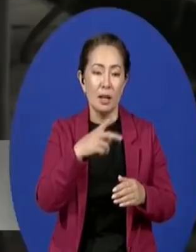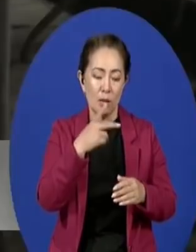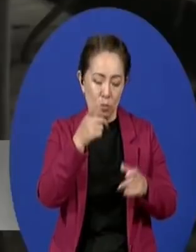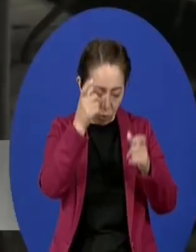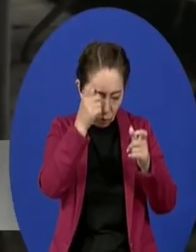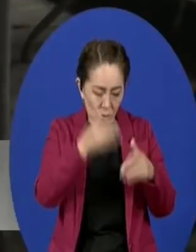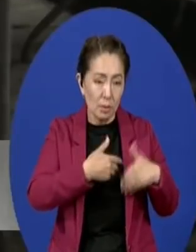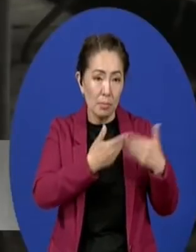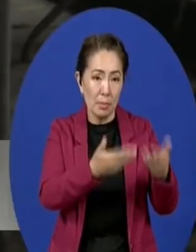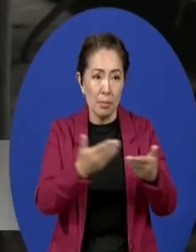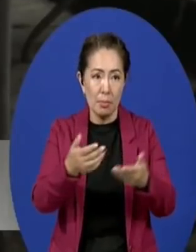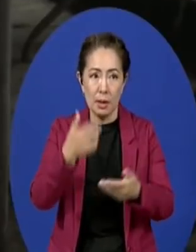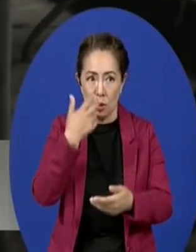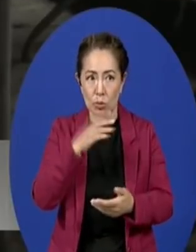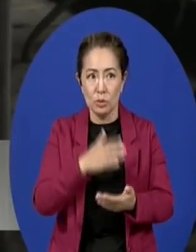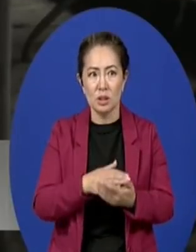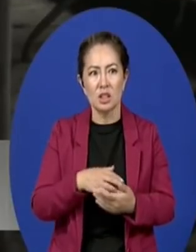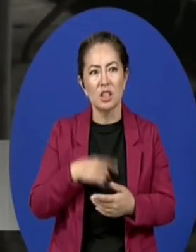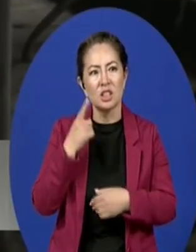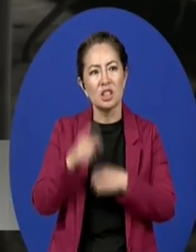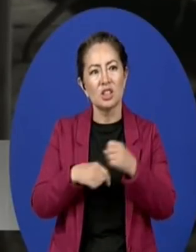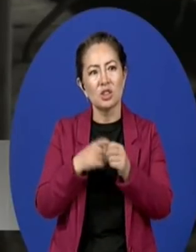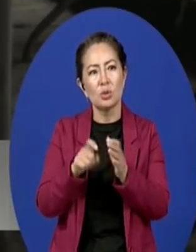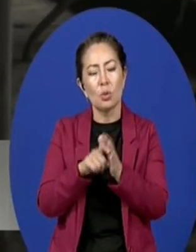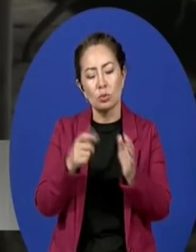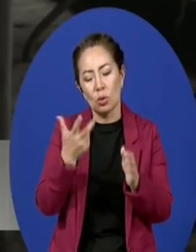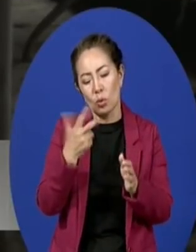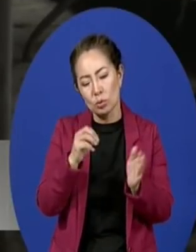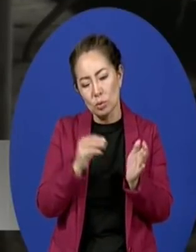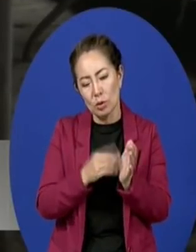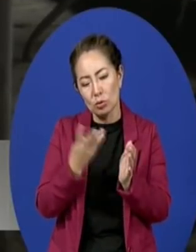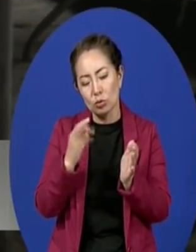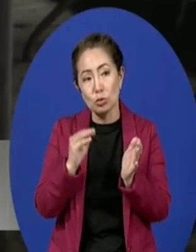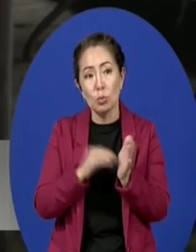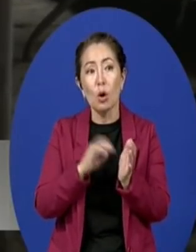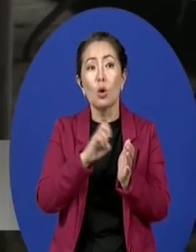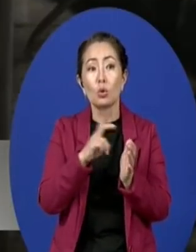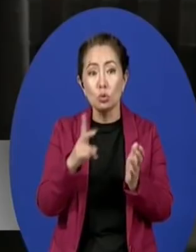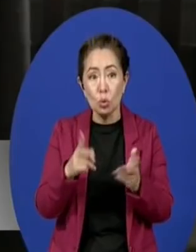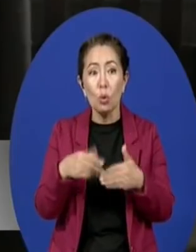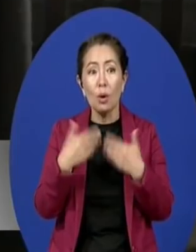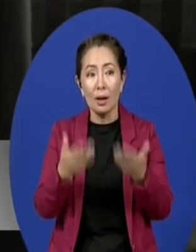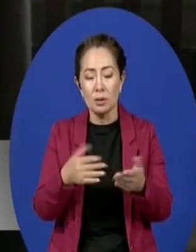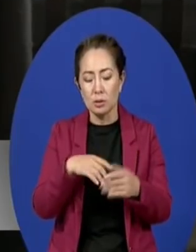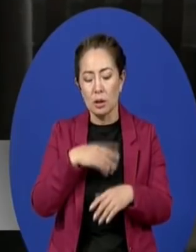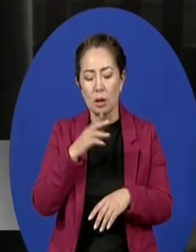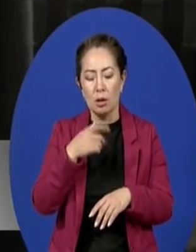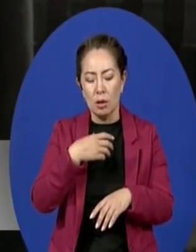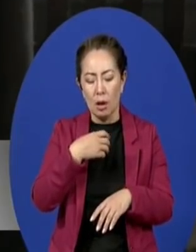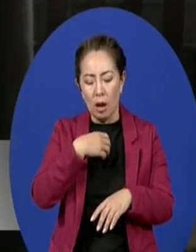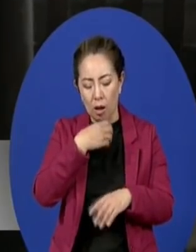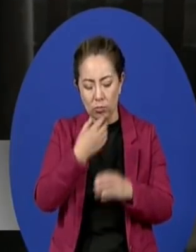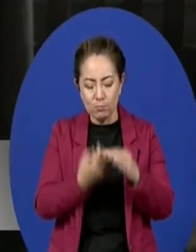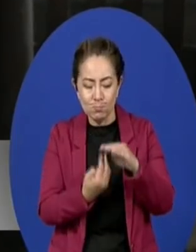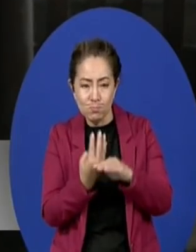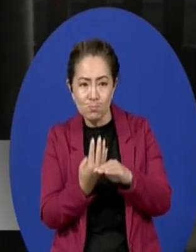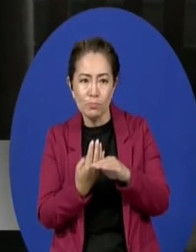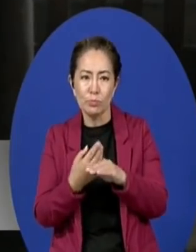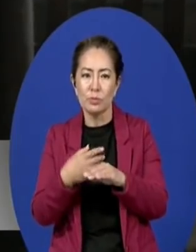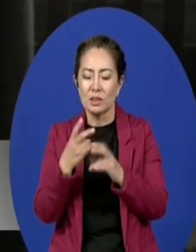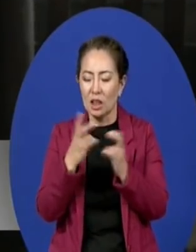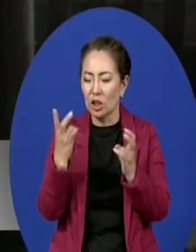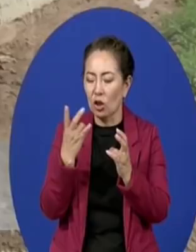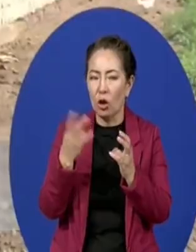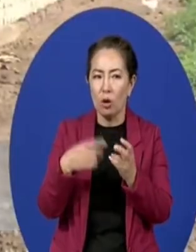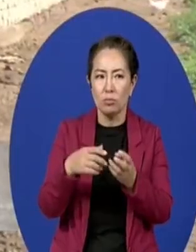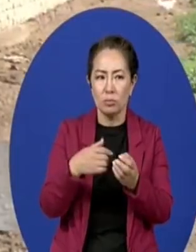юулсан. Батаржих жилдээ 30-40 мянган литр сүв орлуулдаг. Үүний хажуугаар төмс хүнсний ногоо, мөн нарийн ногоо тарайлдаг. Байнгын тогтмол